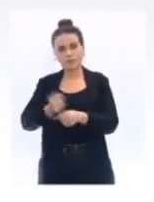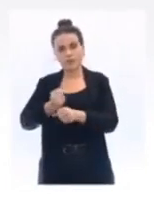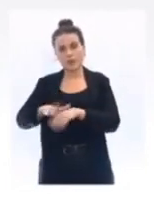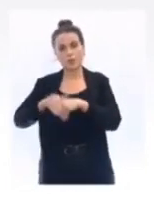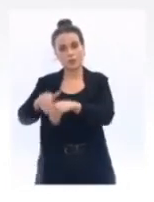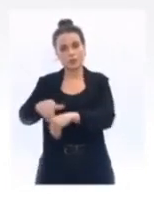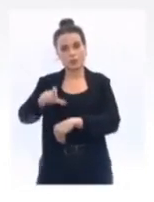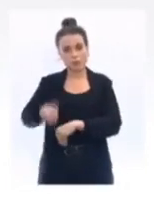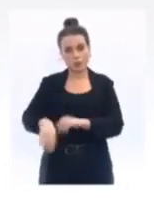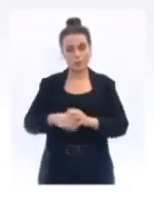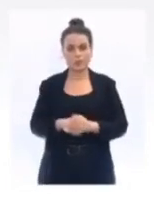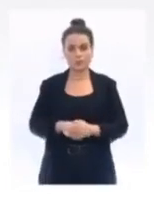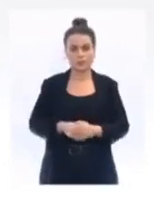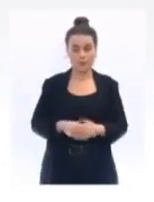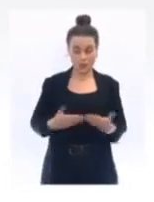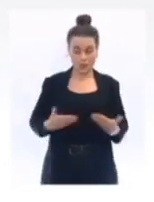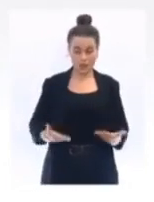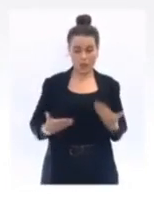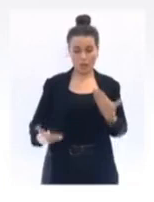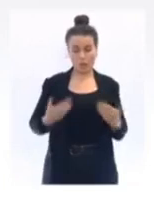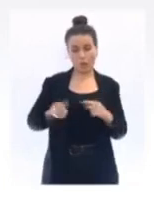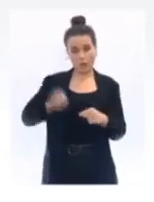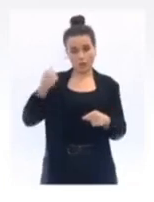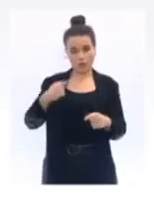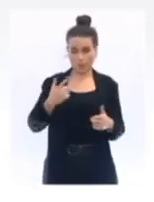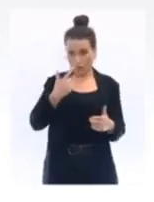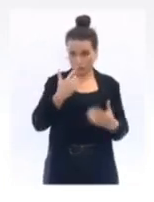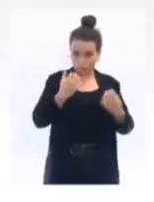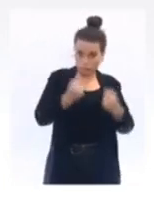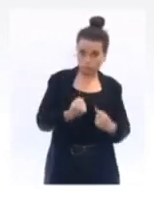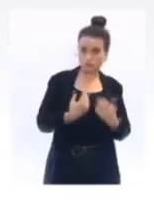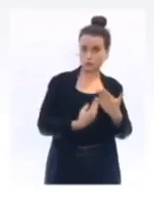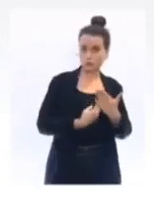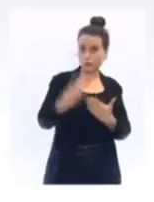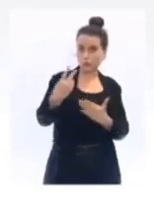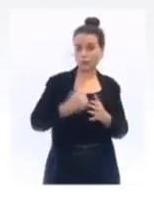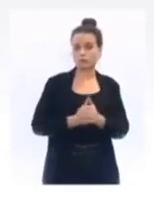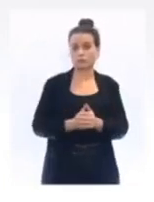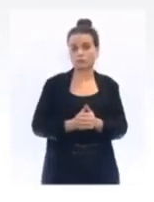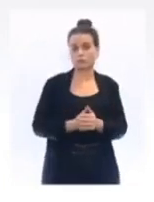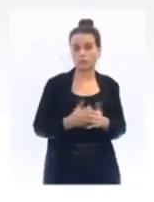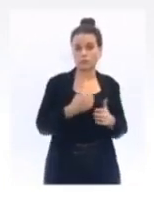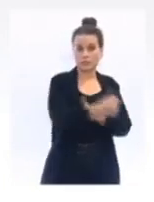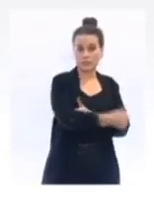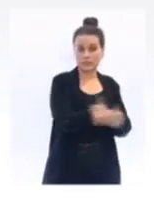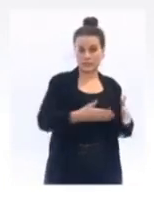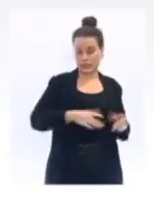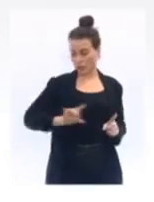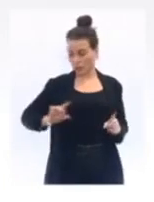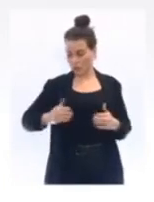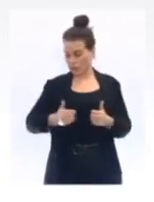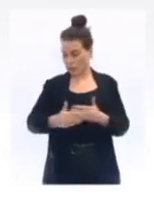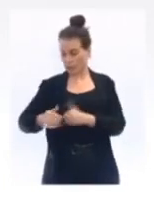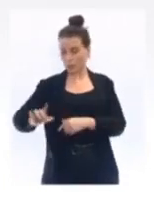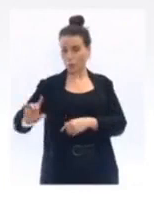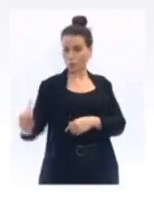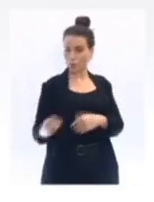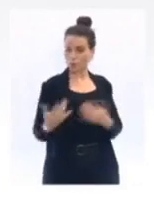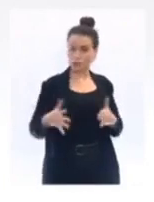salariés. Néanmoins, dans la situation actuelle, nous devons encore réduire les interactions sociales et